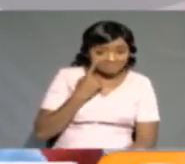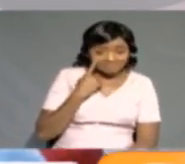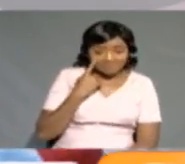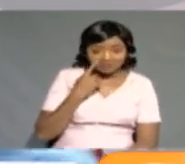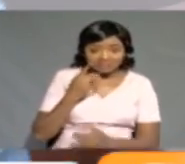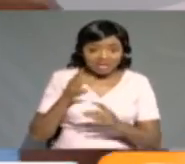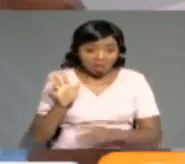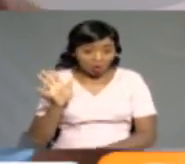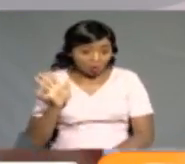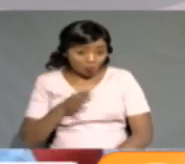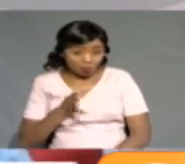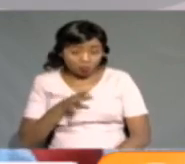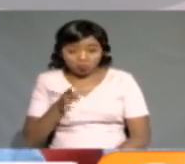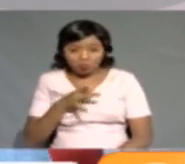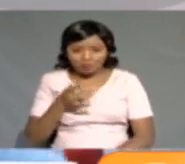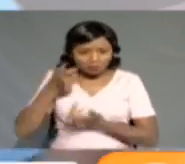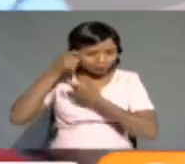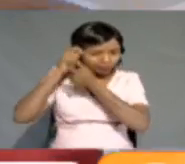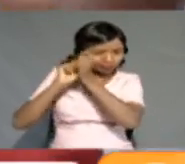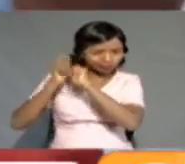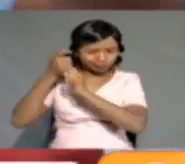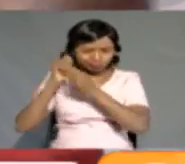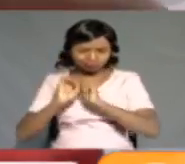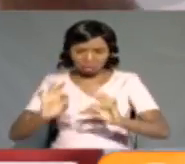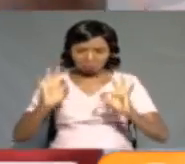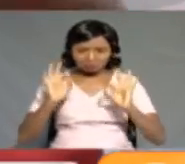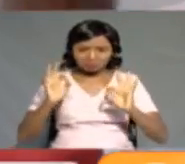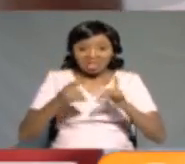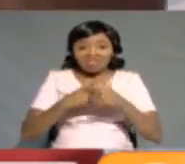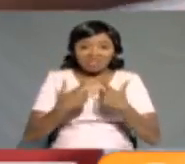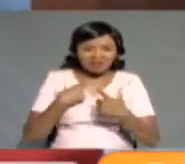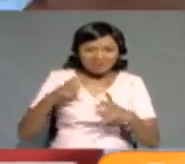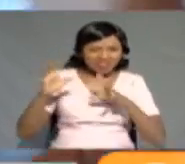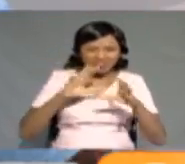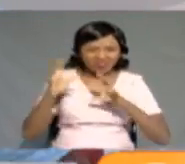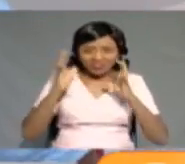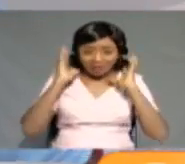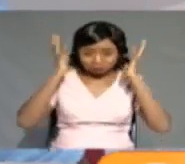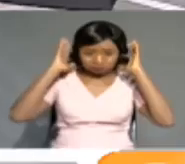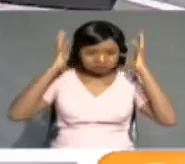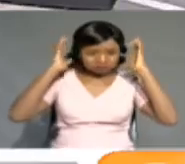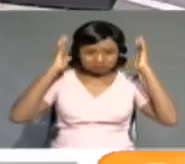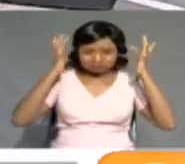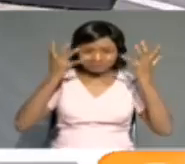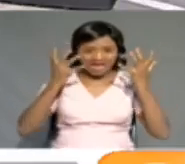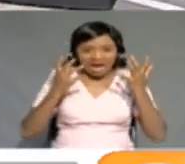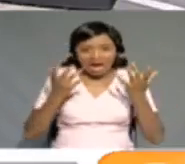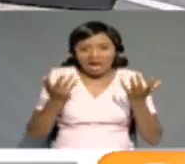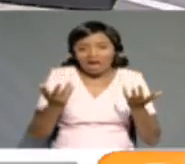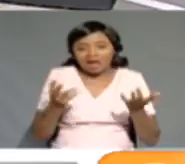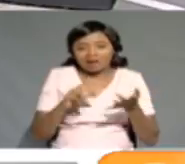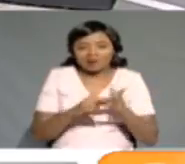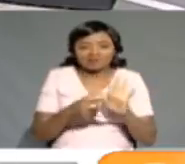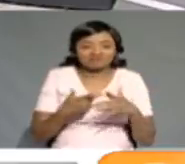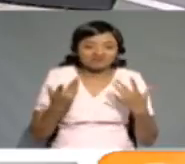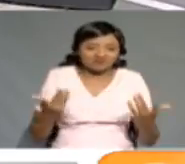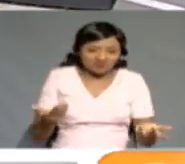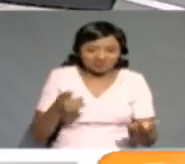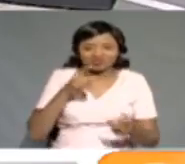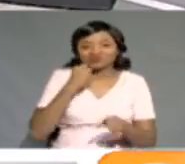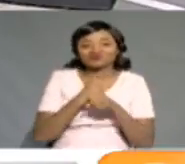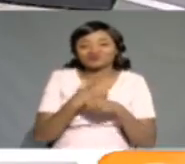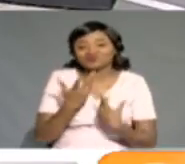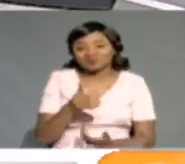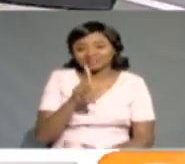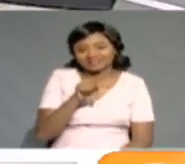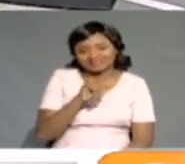salon. Tengezwa nywele vizuri. Nikazishika, nikazifanya hivi, nikaziharibu. Na ametumia mbana